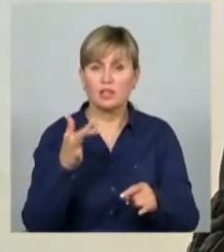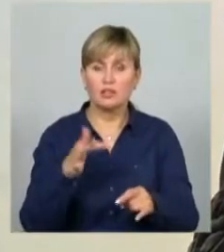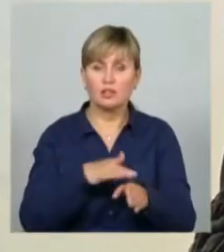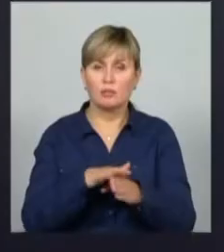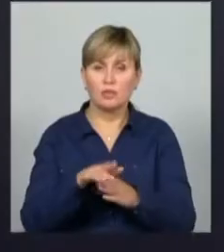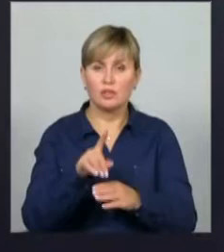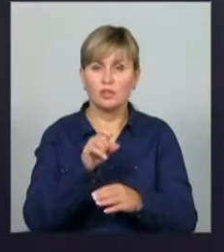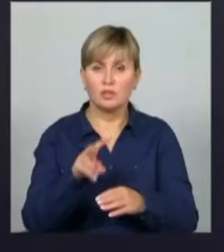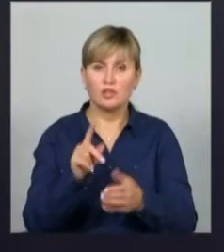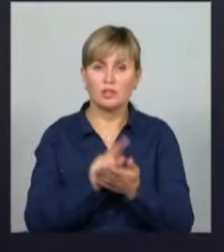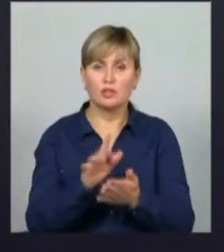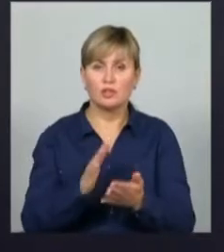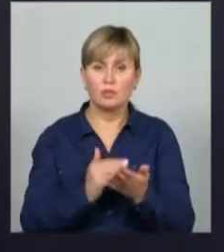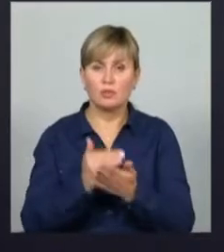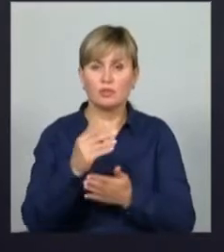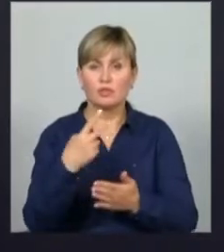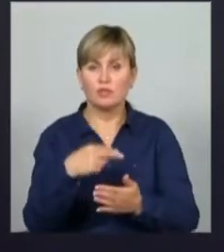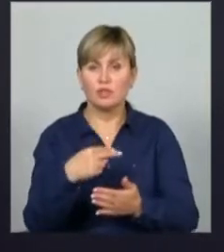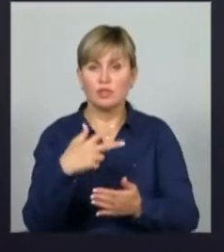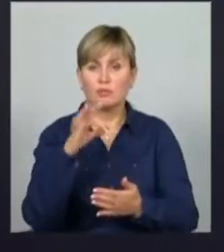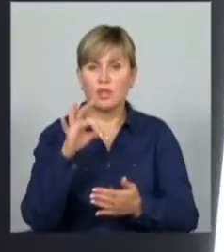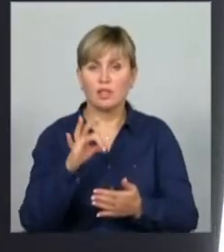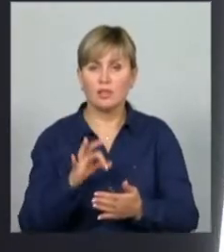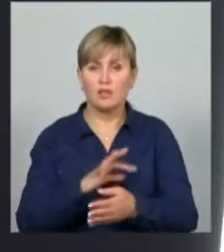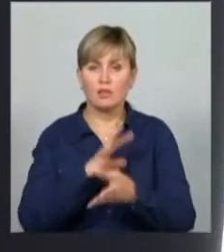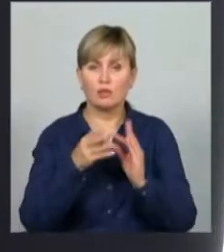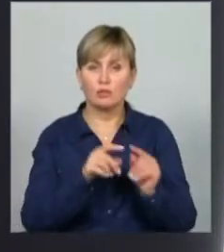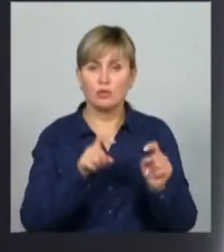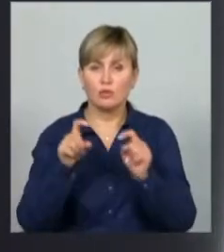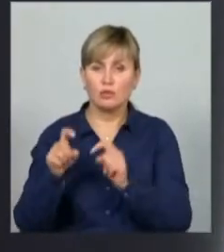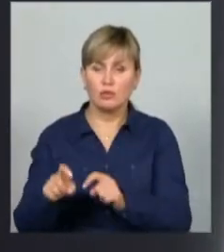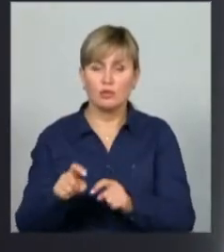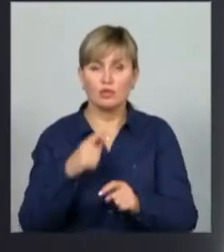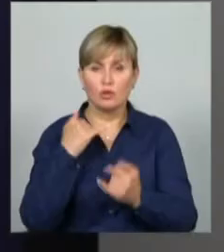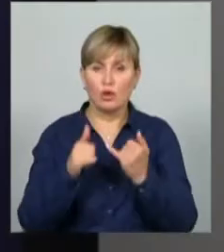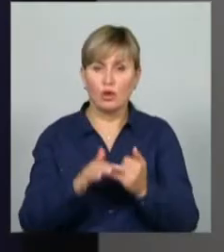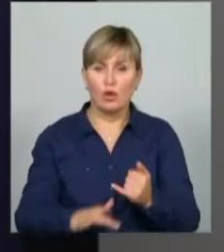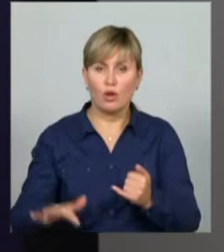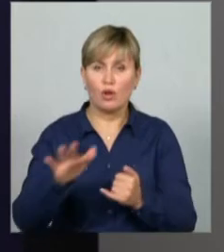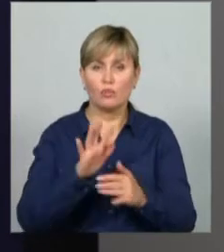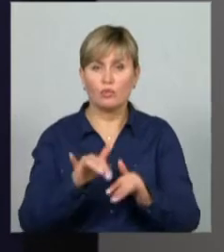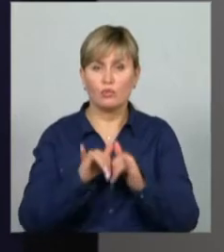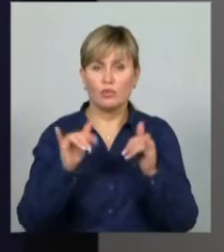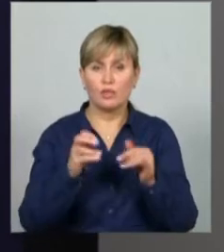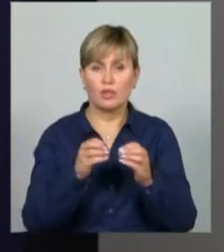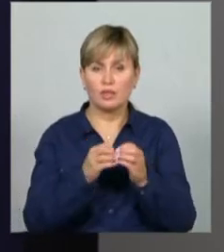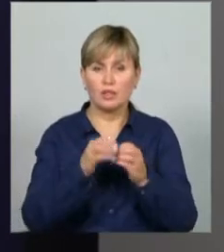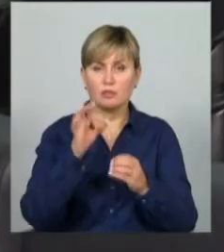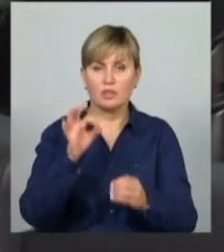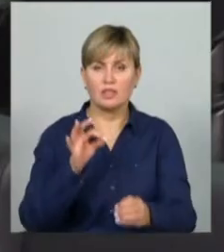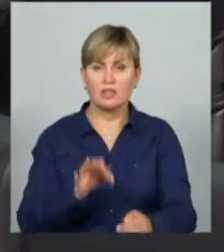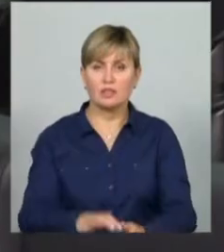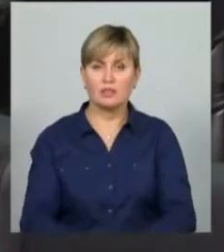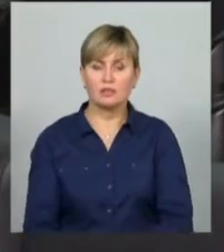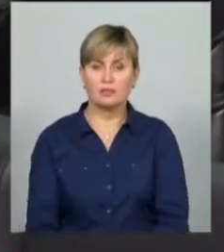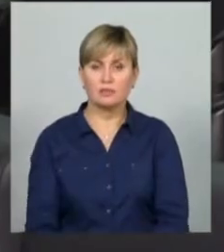заполняемости зала в них не должно превышать 20%. В случае перехода мегаполиса в желтую зону эта цифра будет увеличена на 10%.